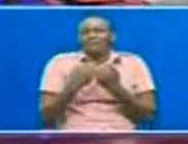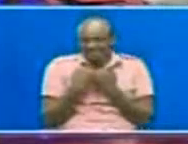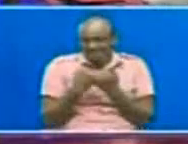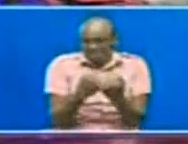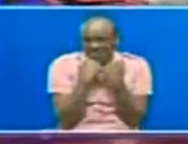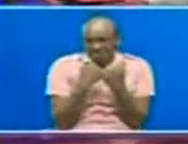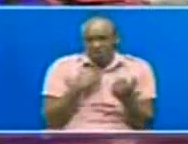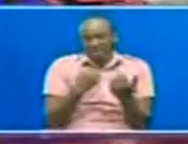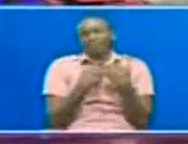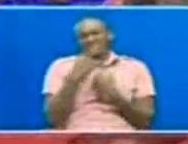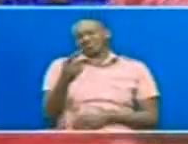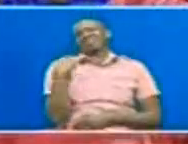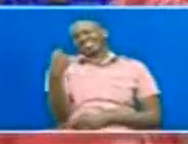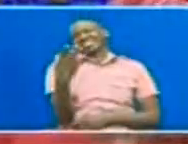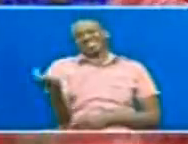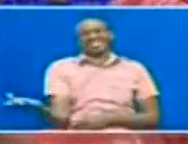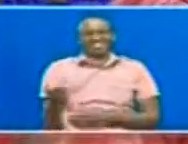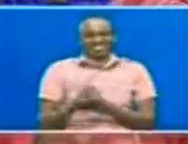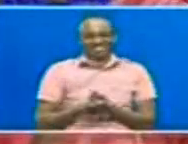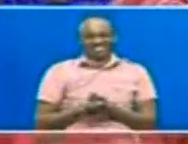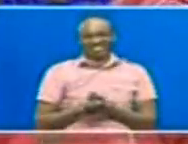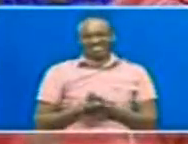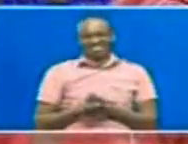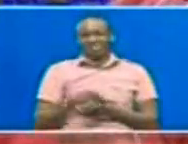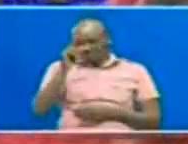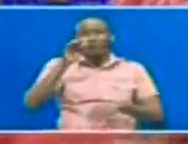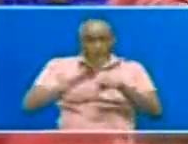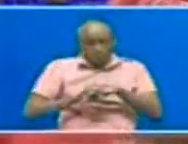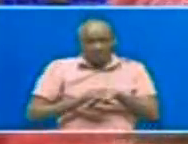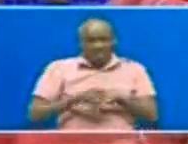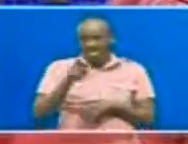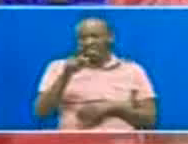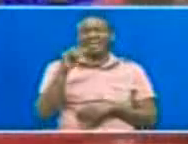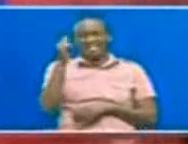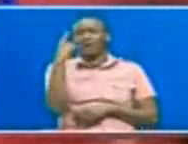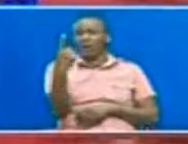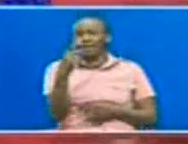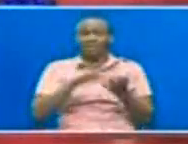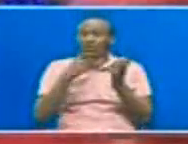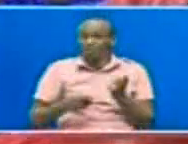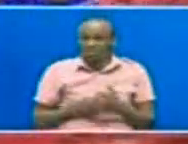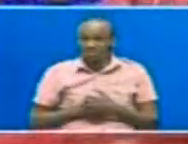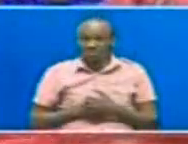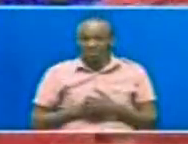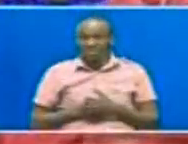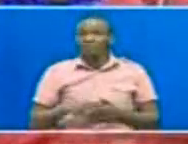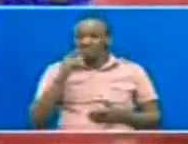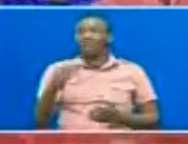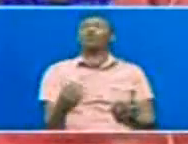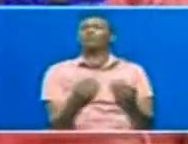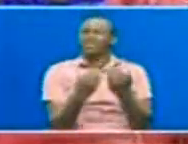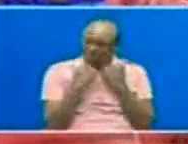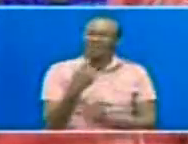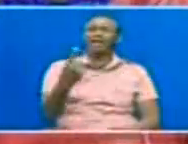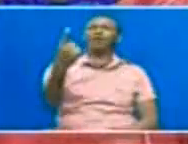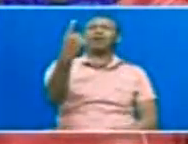Yes. So we used to, Abbas was a good player, yes. but Kenya 1 meant he was goalkeeper number one